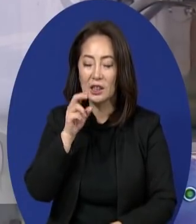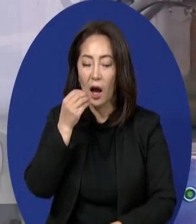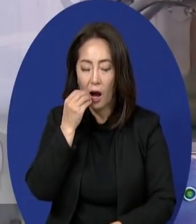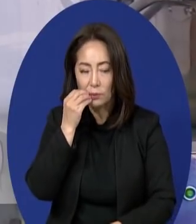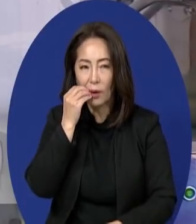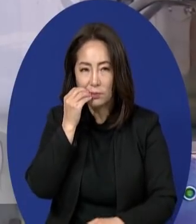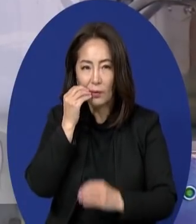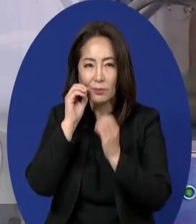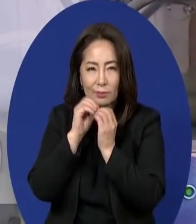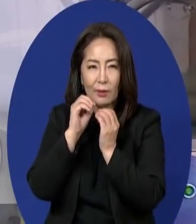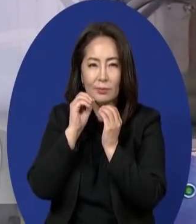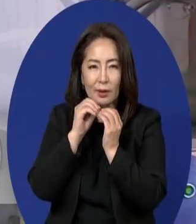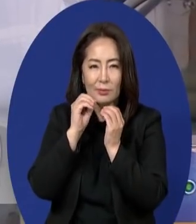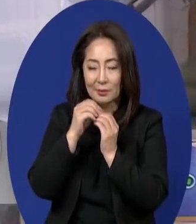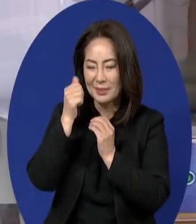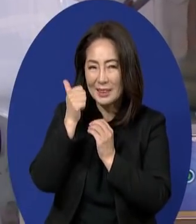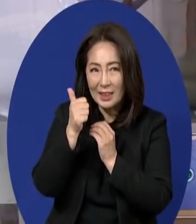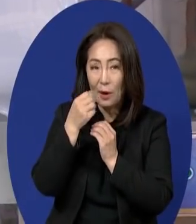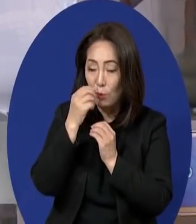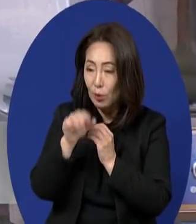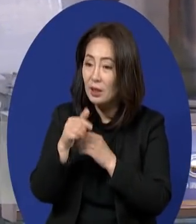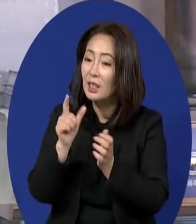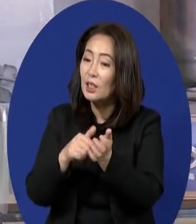нь бидэрт ямар хэрэгтэй вэ хүүхдүүдээ?